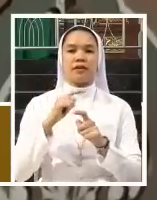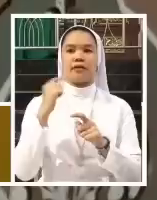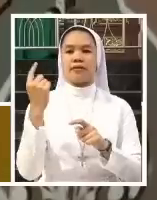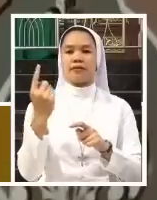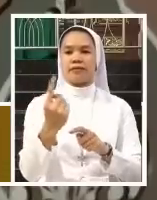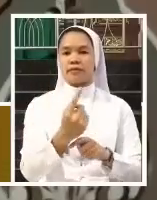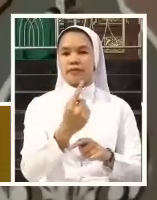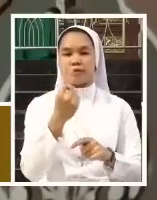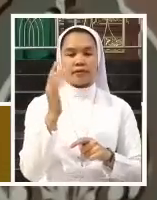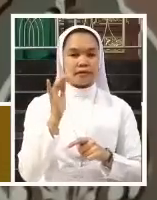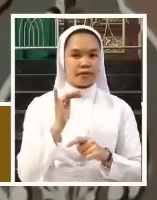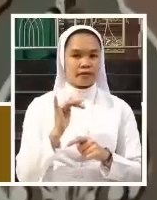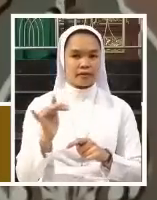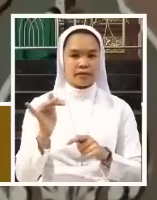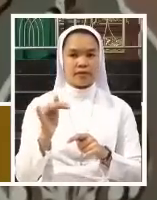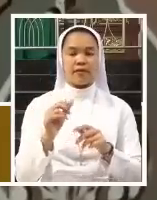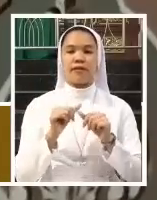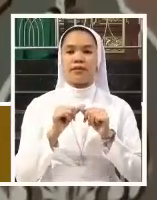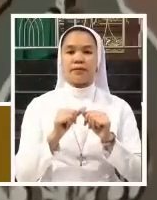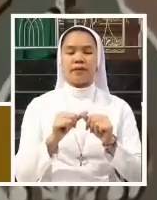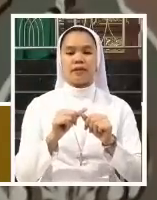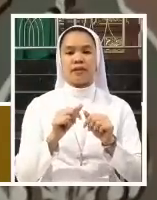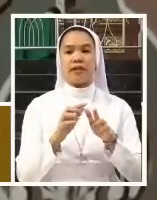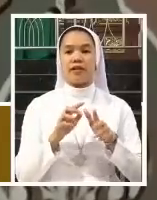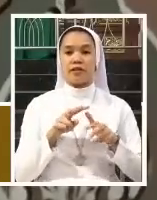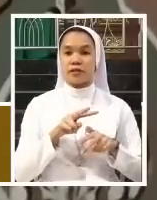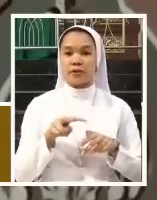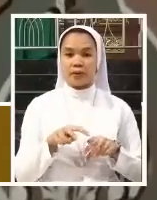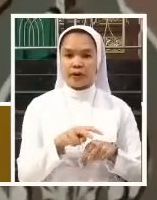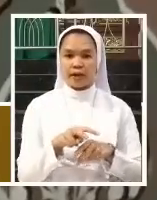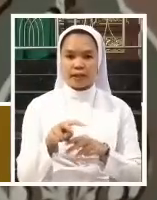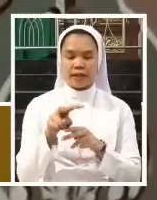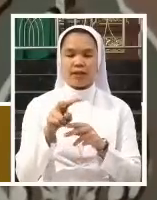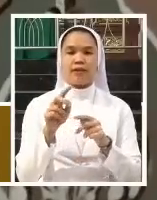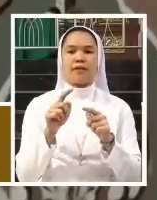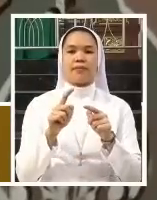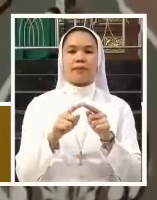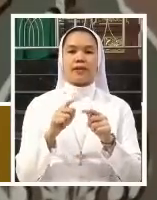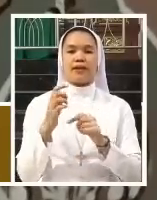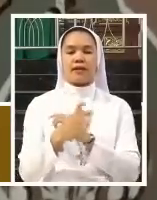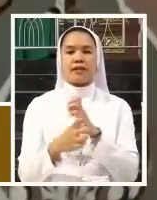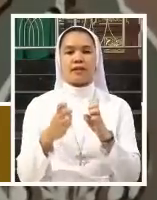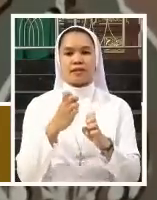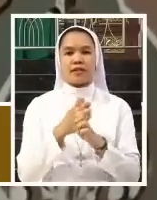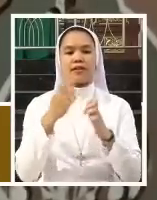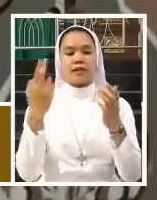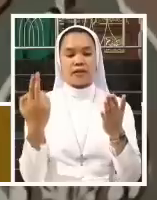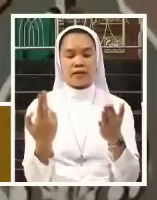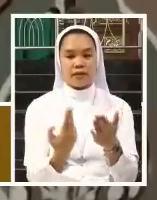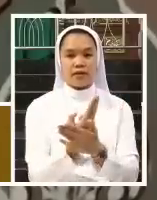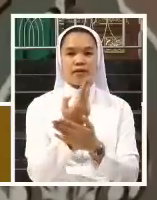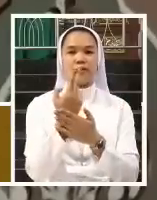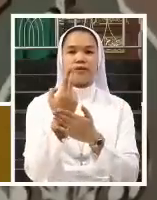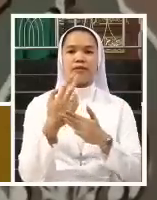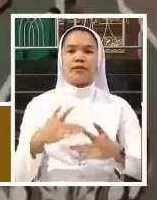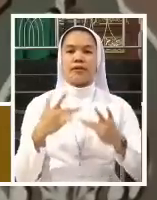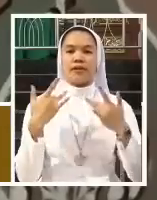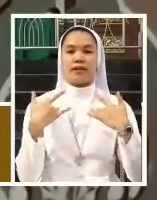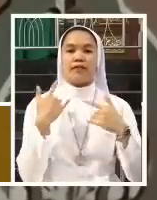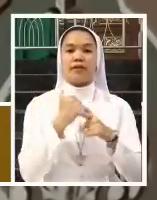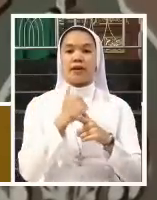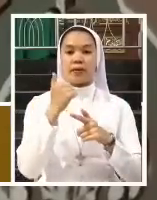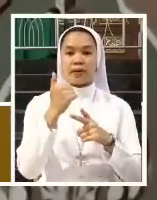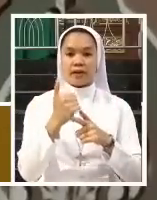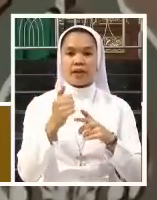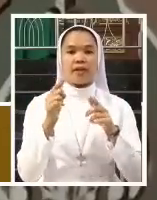buhay, mientras na kita nagbabaklay sa dagang ini, mamumuhay kita sosog